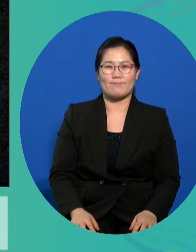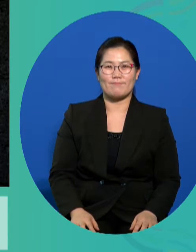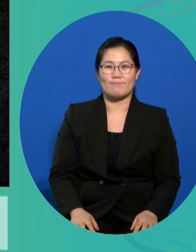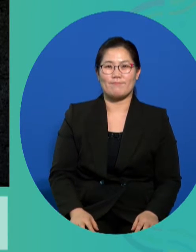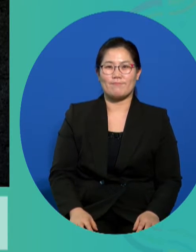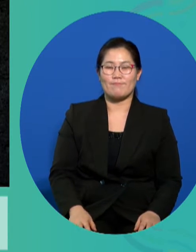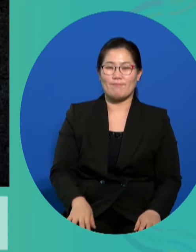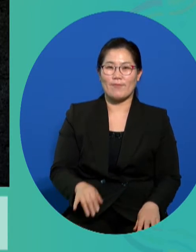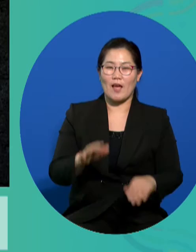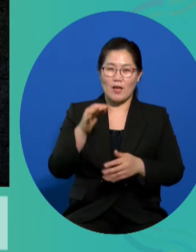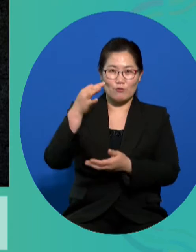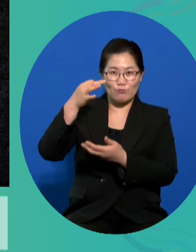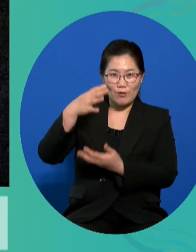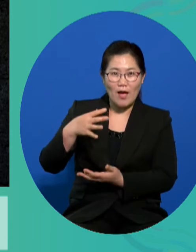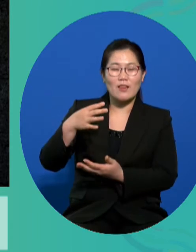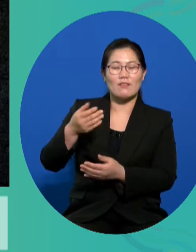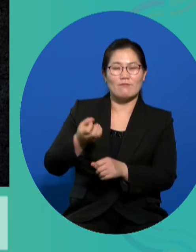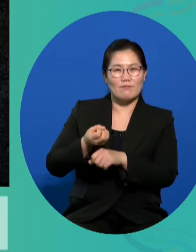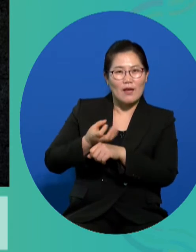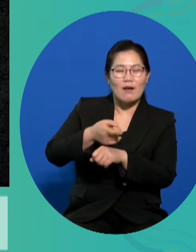이제 대표적인 이야기를 제가